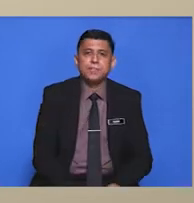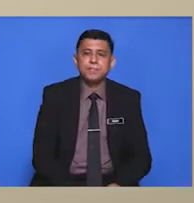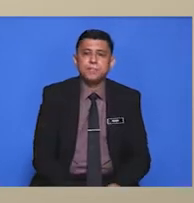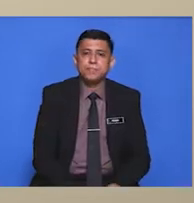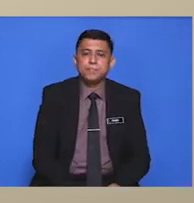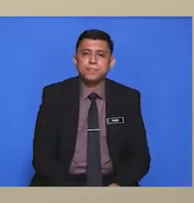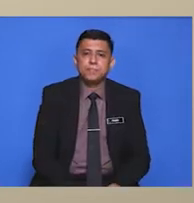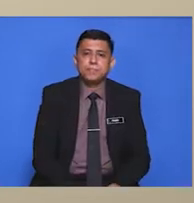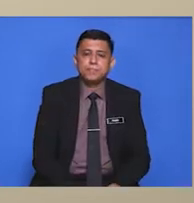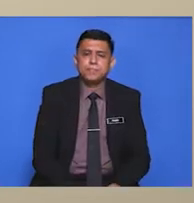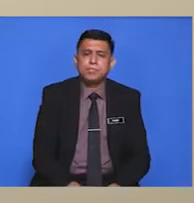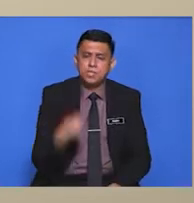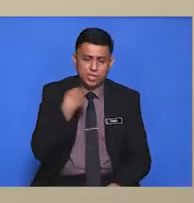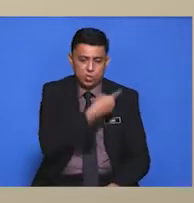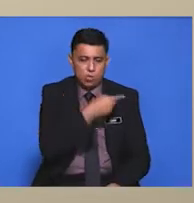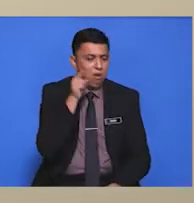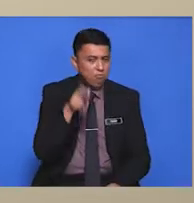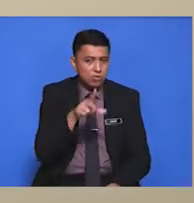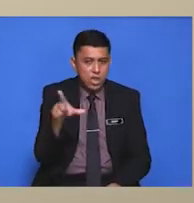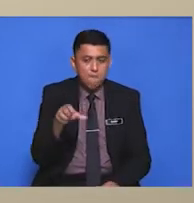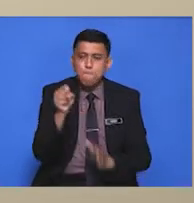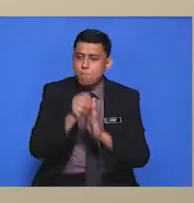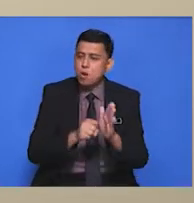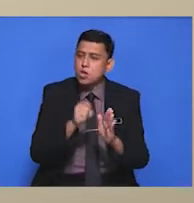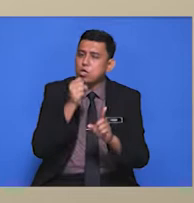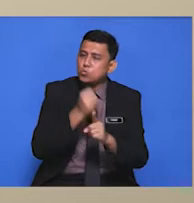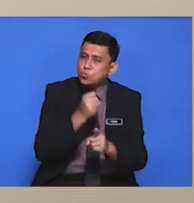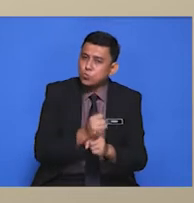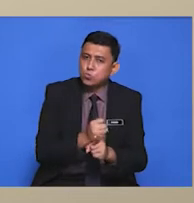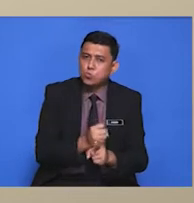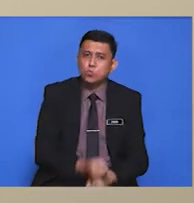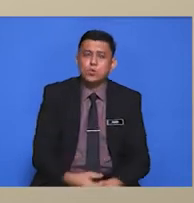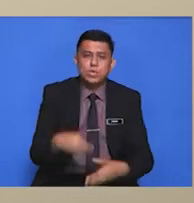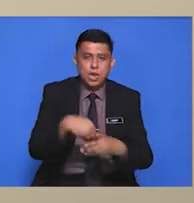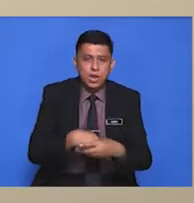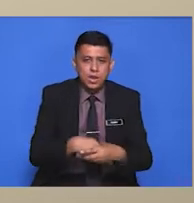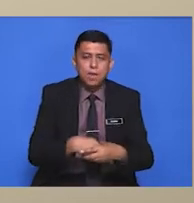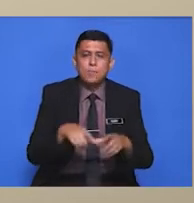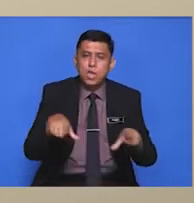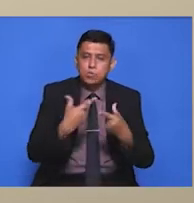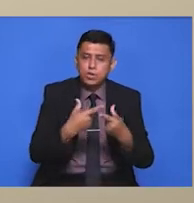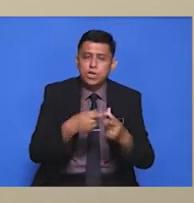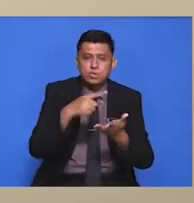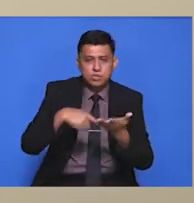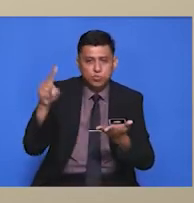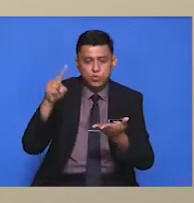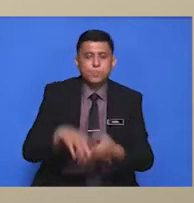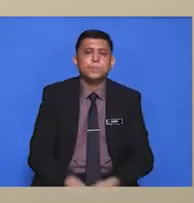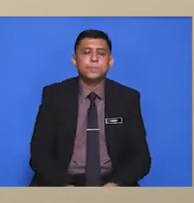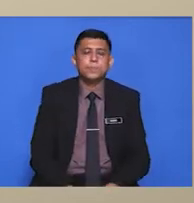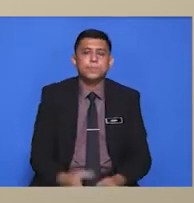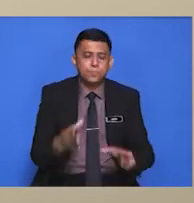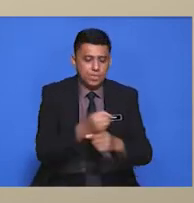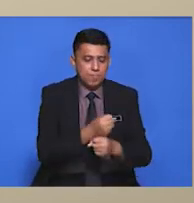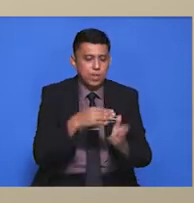tersebut ialah kita haruslah bersungguh-sungguh dalam melakukan sesuatu. Pernyataan ini